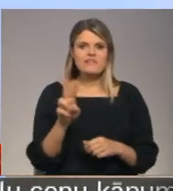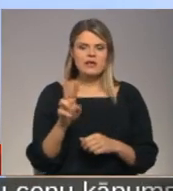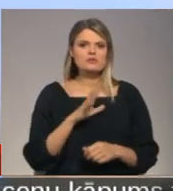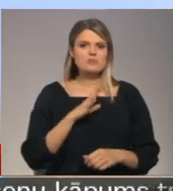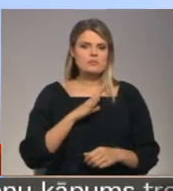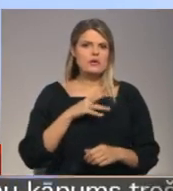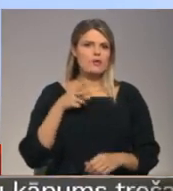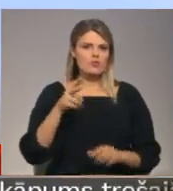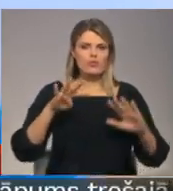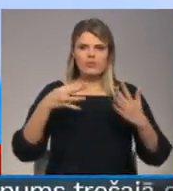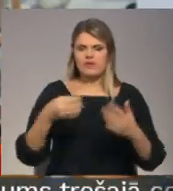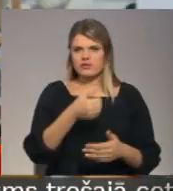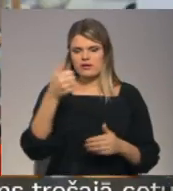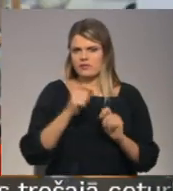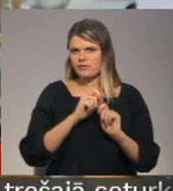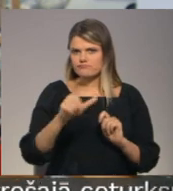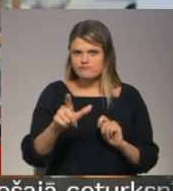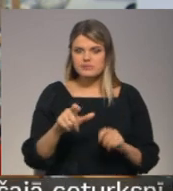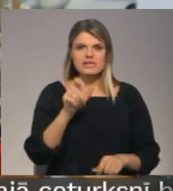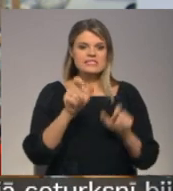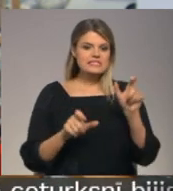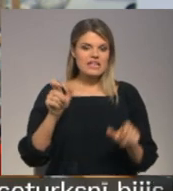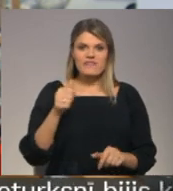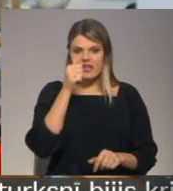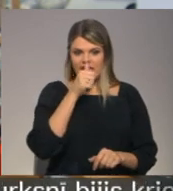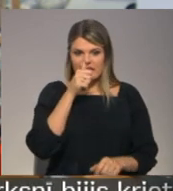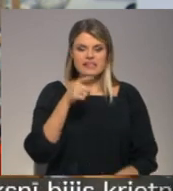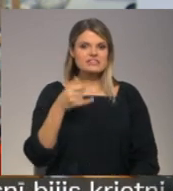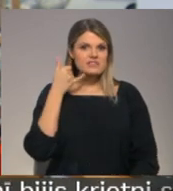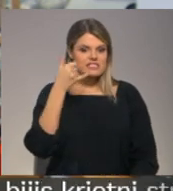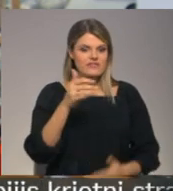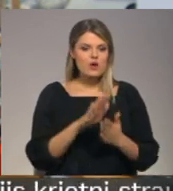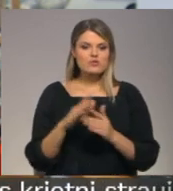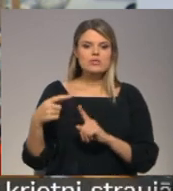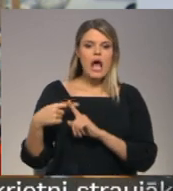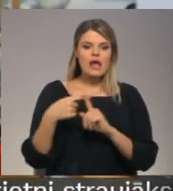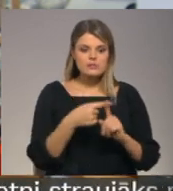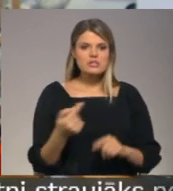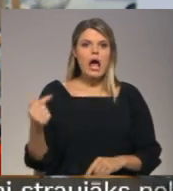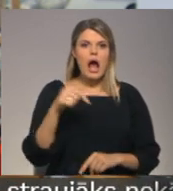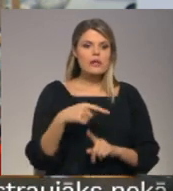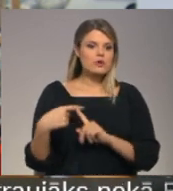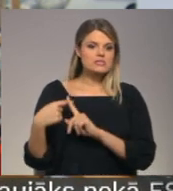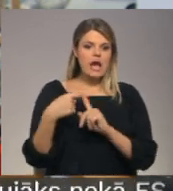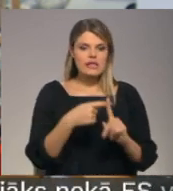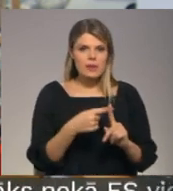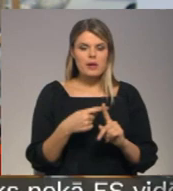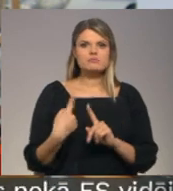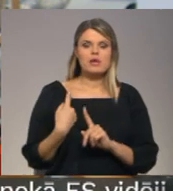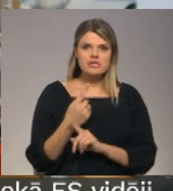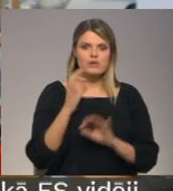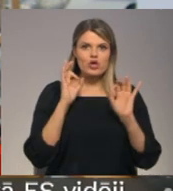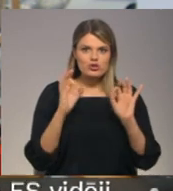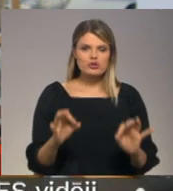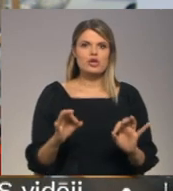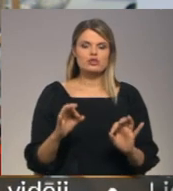bija 2009. Gadā. Cilvēki netic tam, viņi zvana uz ātro palīdzību, atbrauc ātrā palīdzība. Izmēra tiešām ir